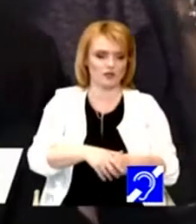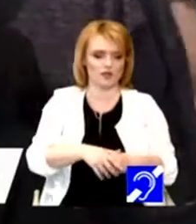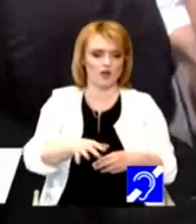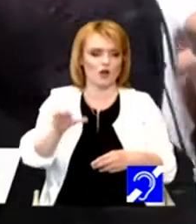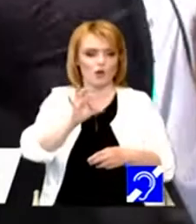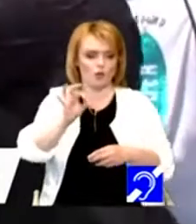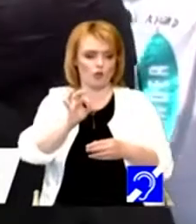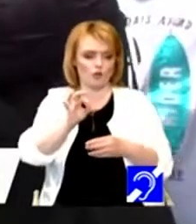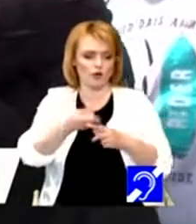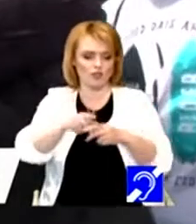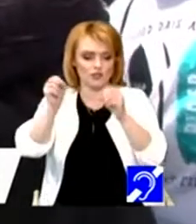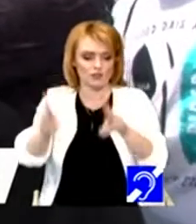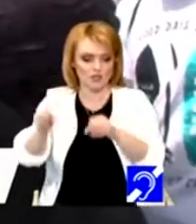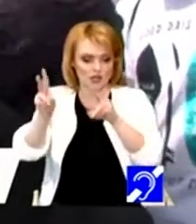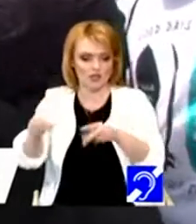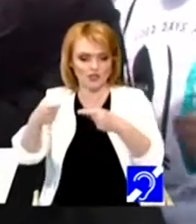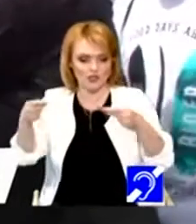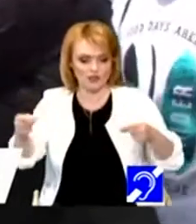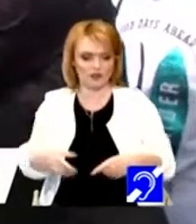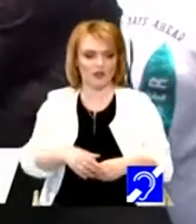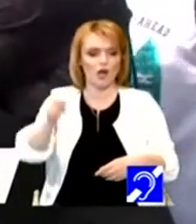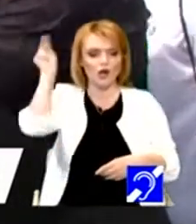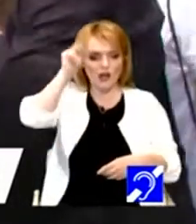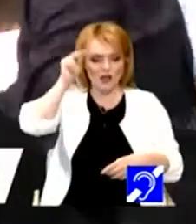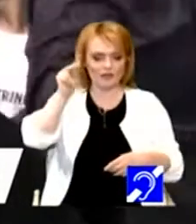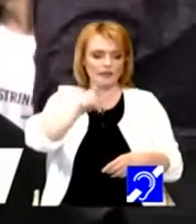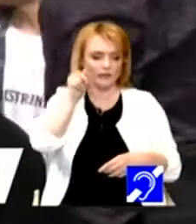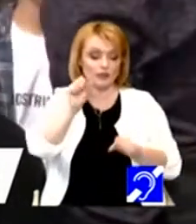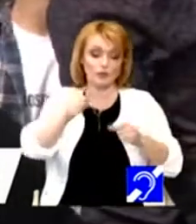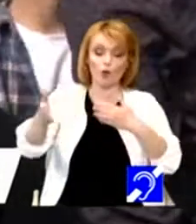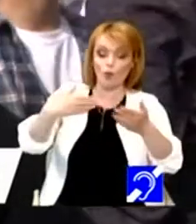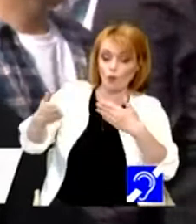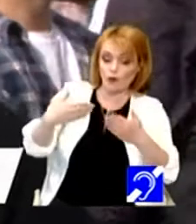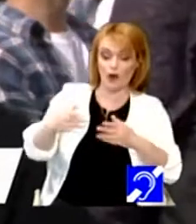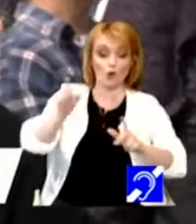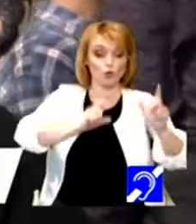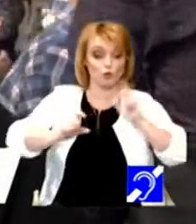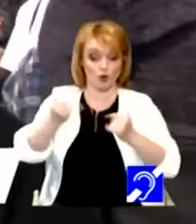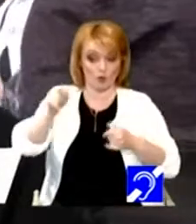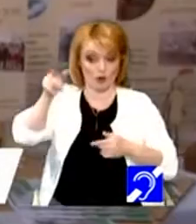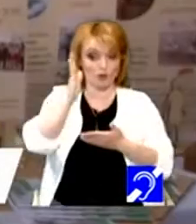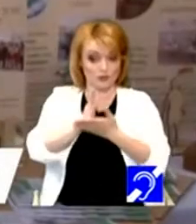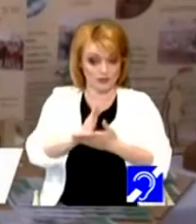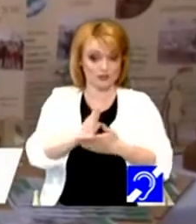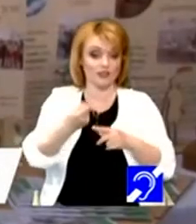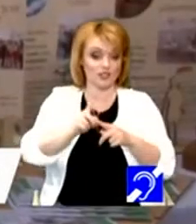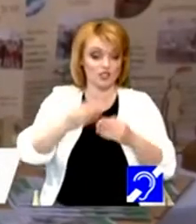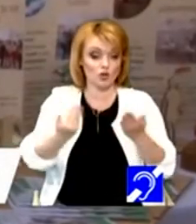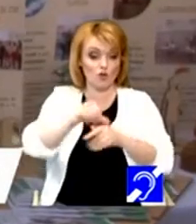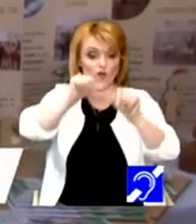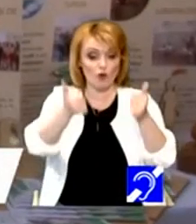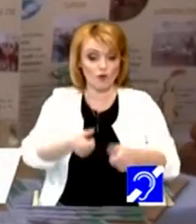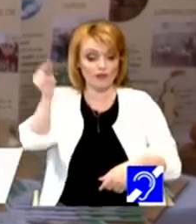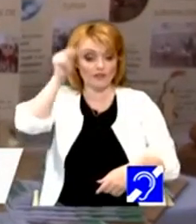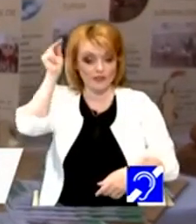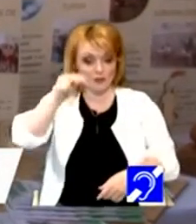de specializare. Elevii tinerii vor putea comunica cu studenții actuali în această formă de învățământ,